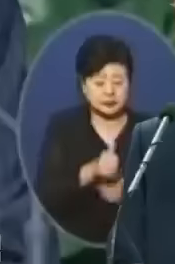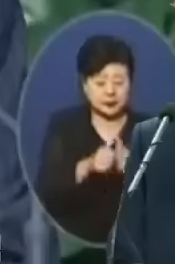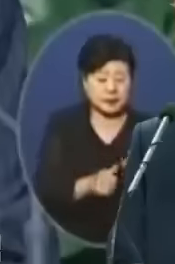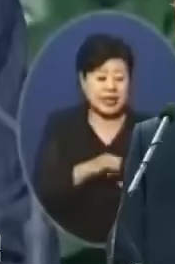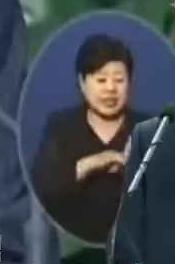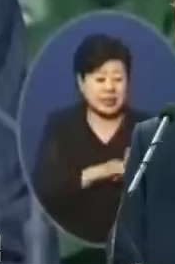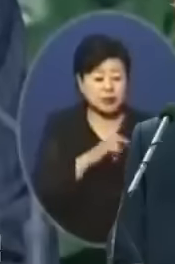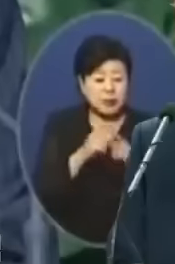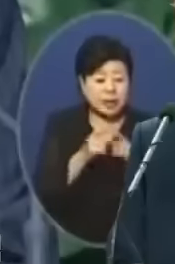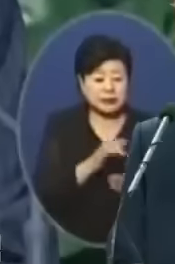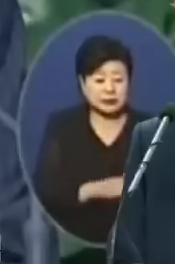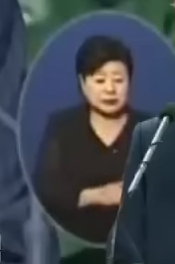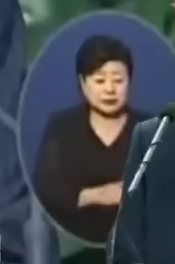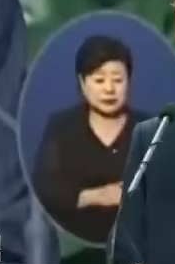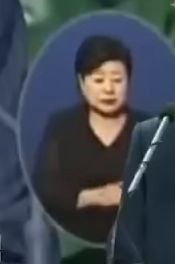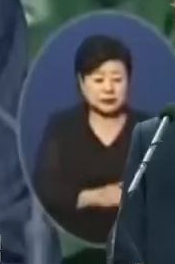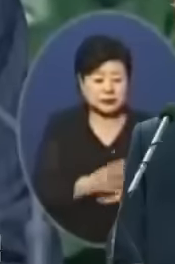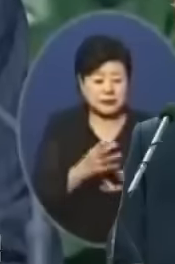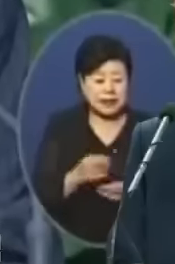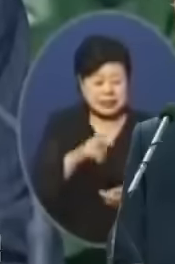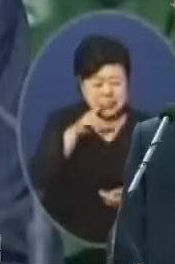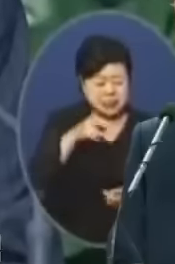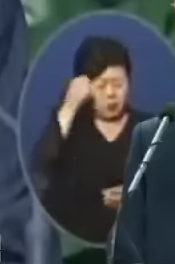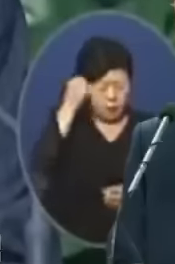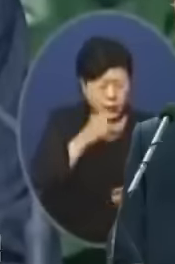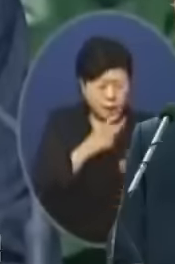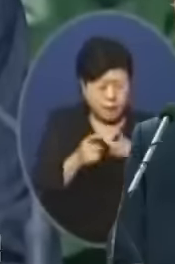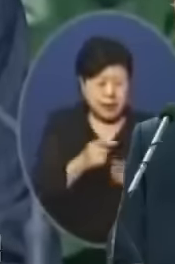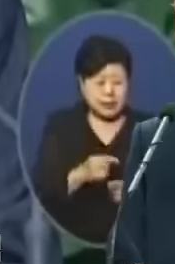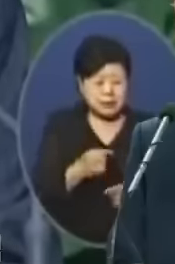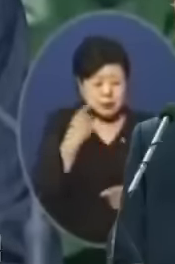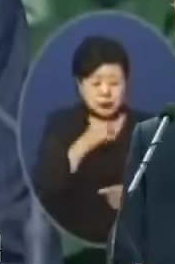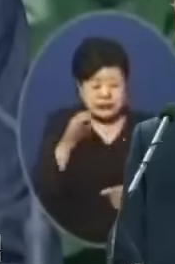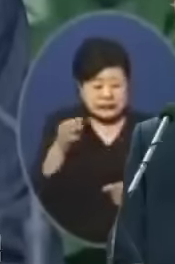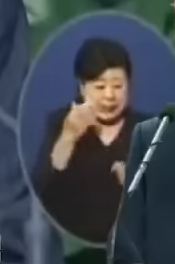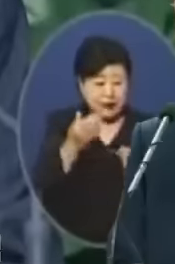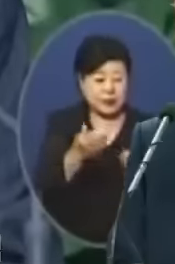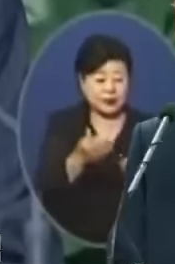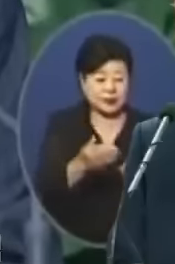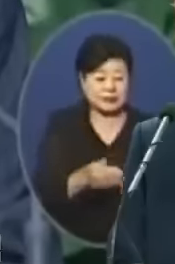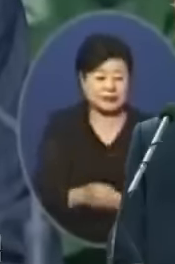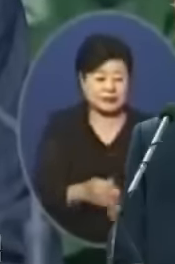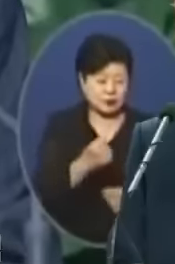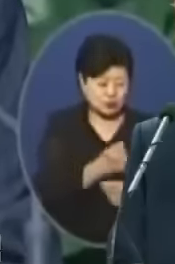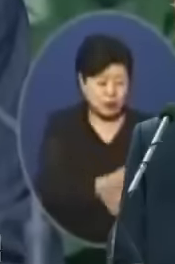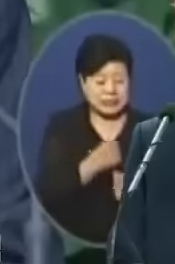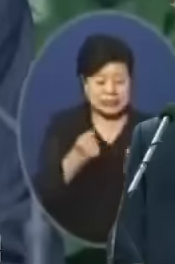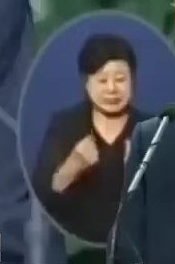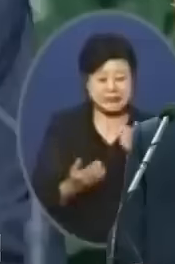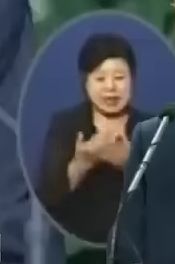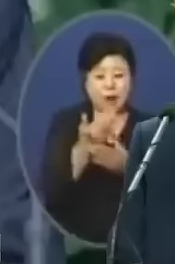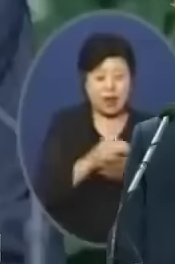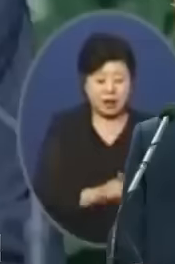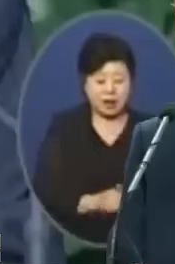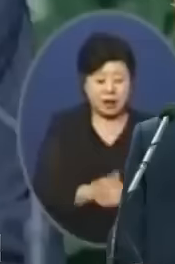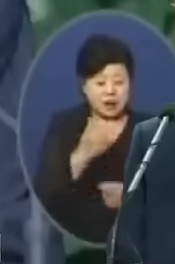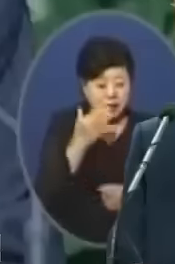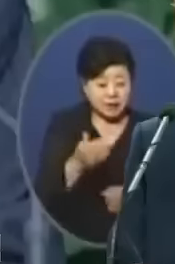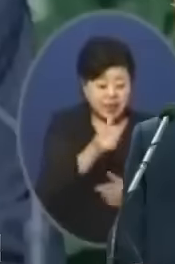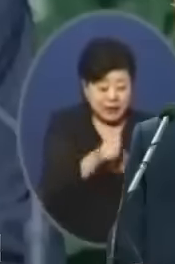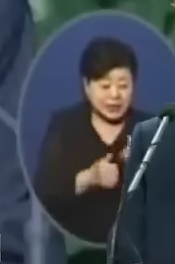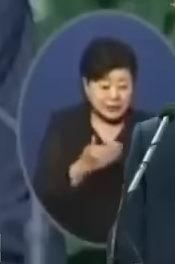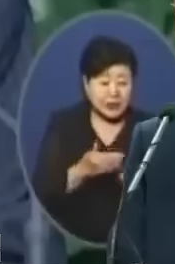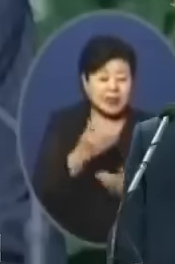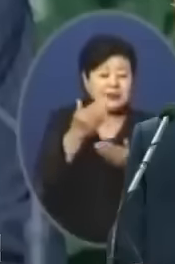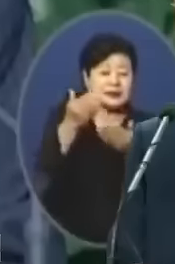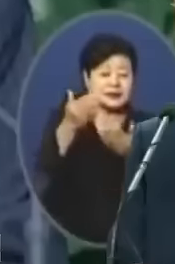하나님의 약속의 말씀을 여러분 많이 읽고 외워서 그 말씀을 입으로 시인하면 굉장한 힘을 가지고 있는 것입니다. 여러분은